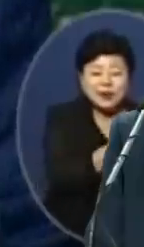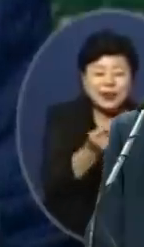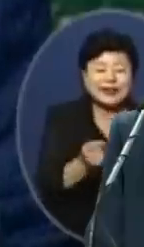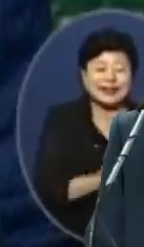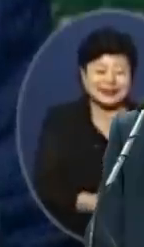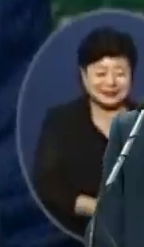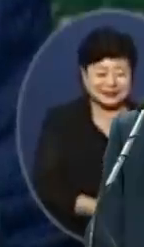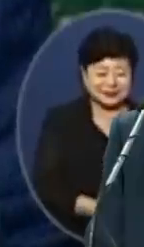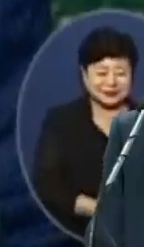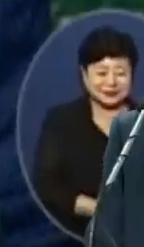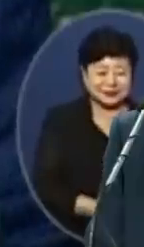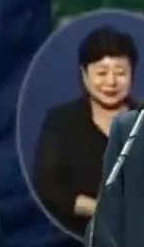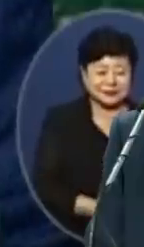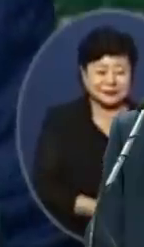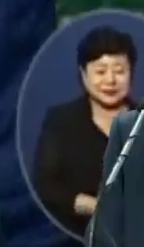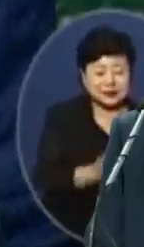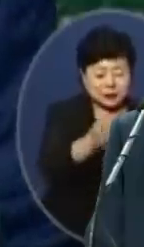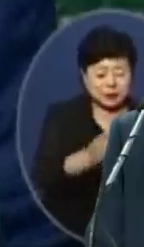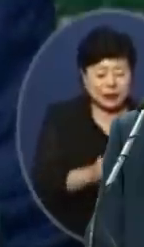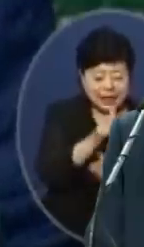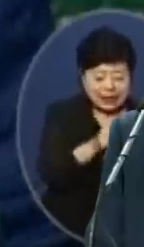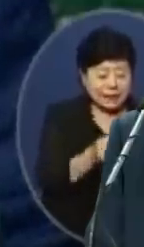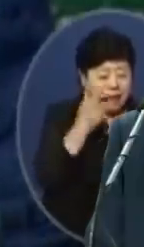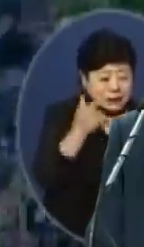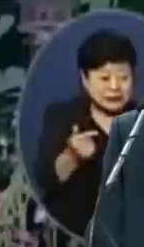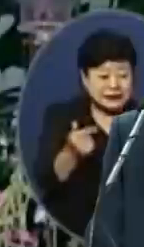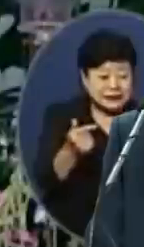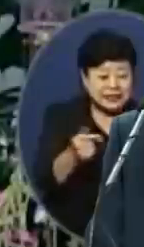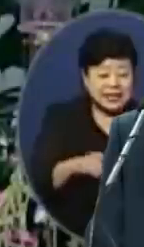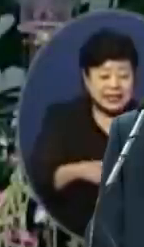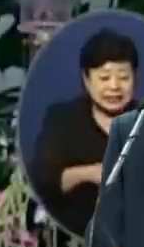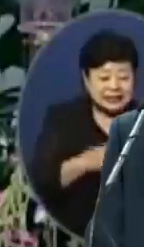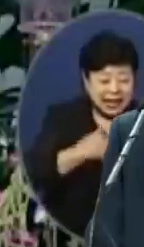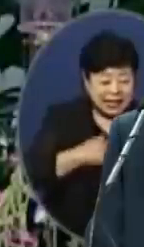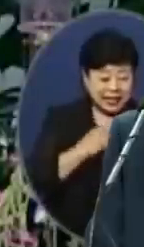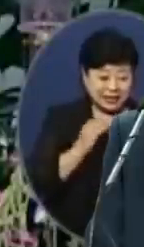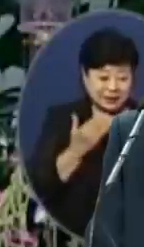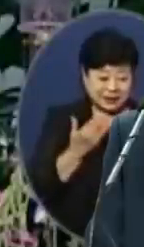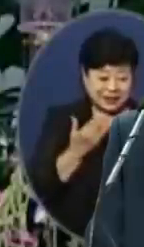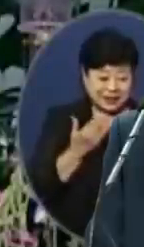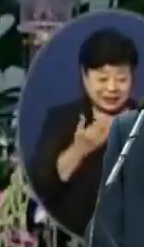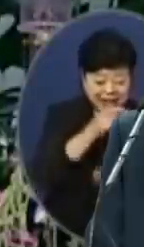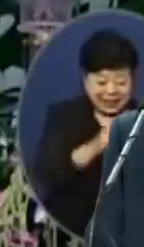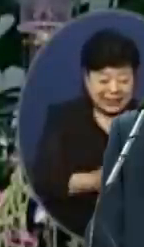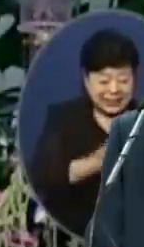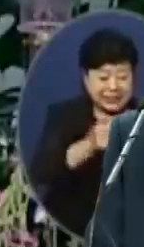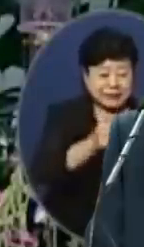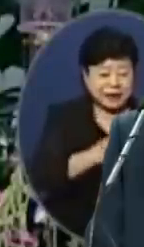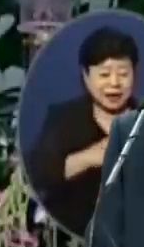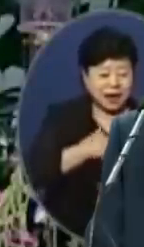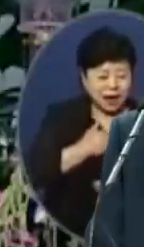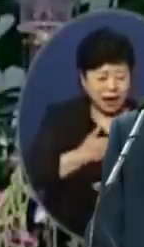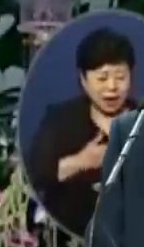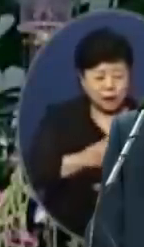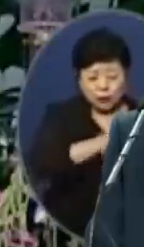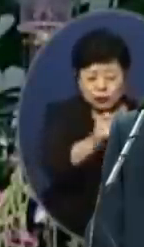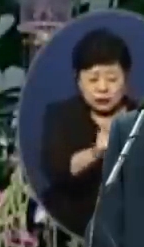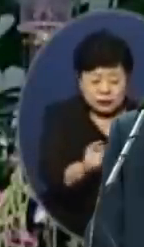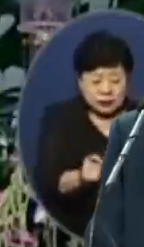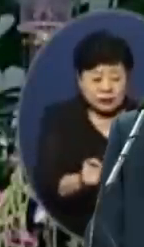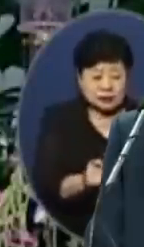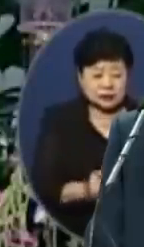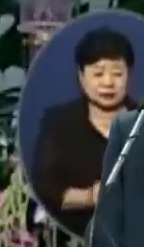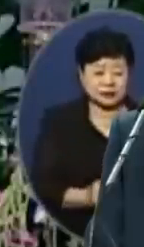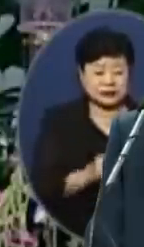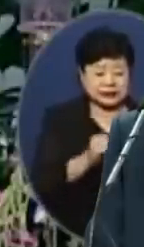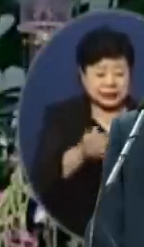것입니다. 성경을 통해서 하나님 아버지의 뜻을 알게 되는 것입니다. 하나님의 감동으로 쓰여진 성경은